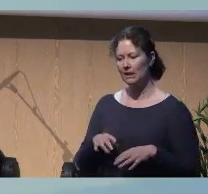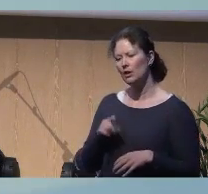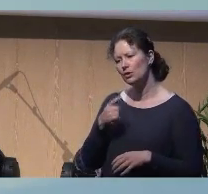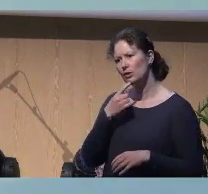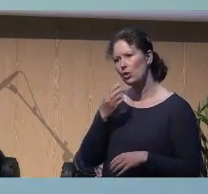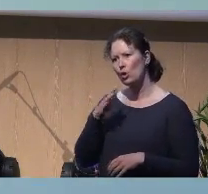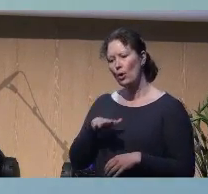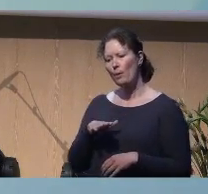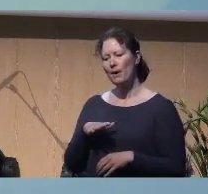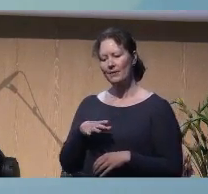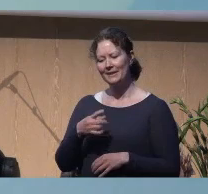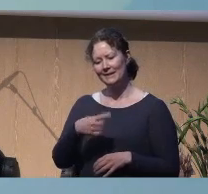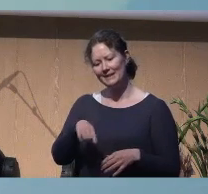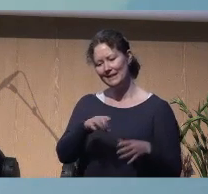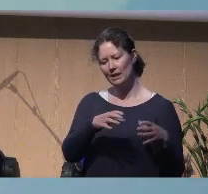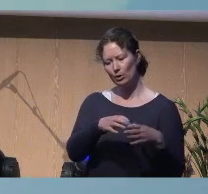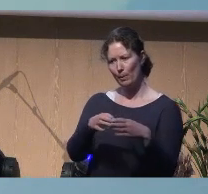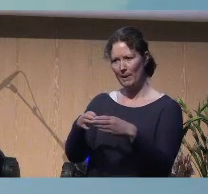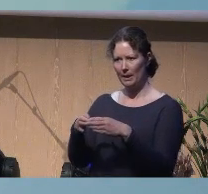at de gruppene,